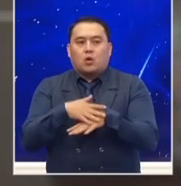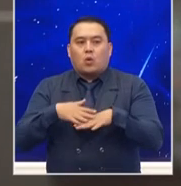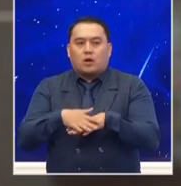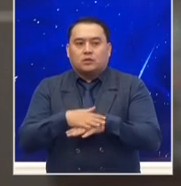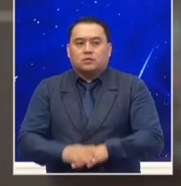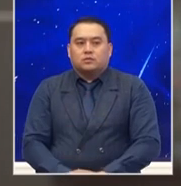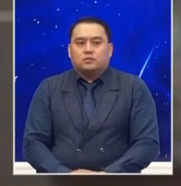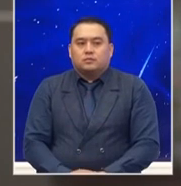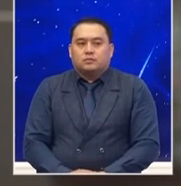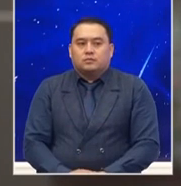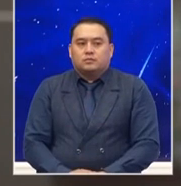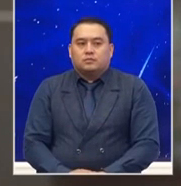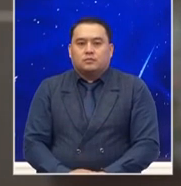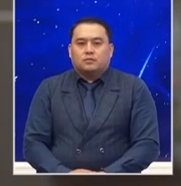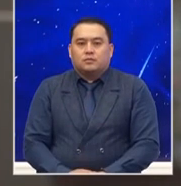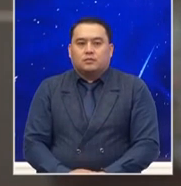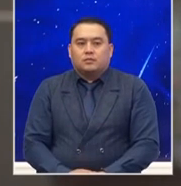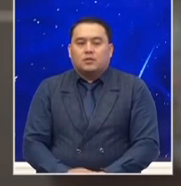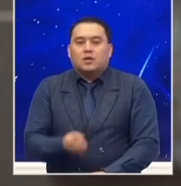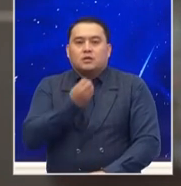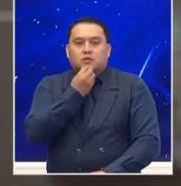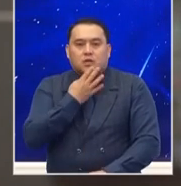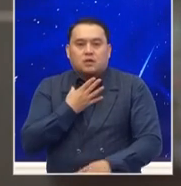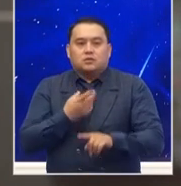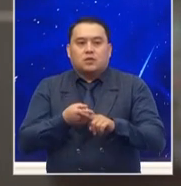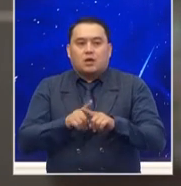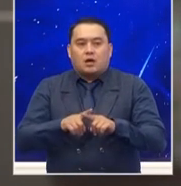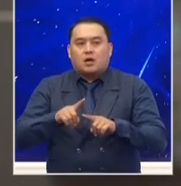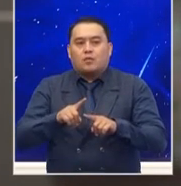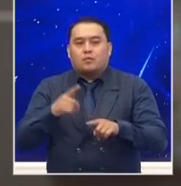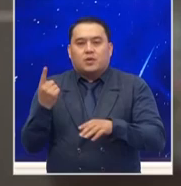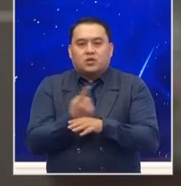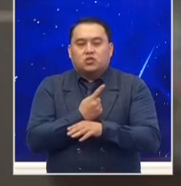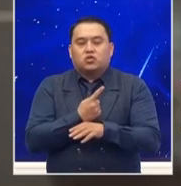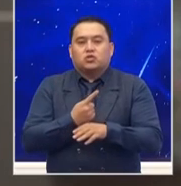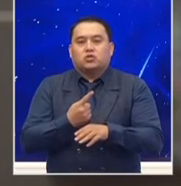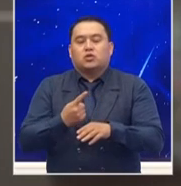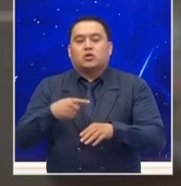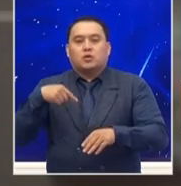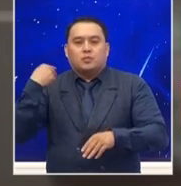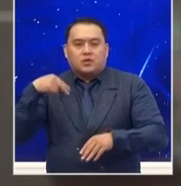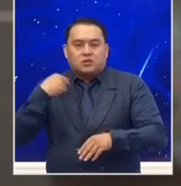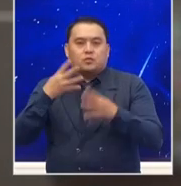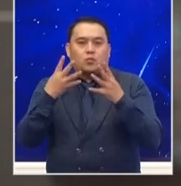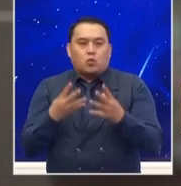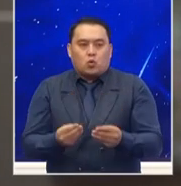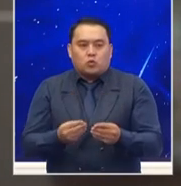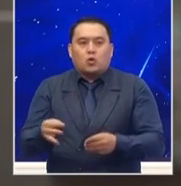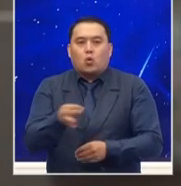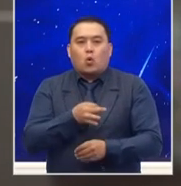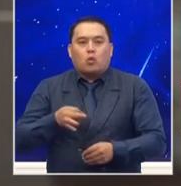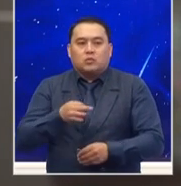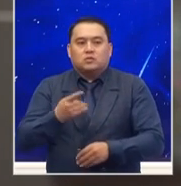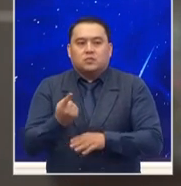Желтоқсан айы мерекелі жақсы ай болып отыр. Тұңғыш президентіміздің күнін өткіздік. Облыс бойынша